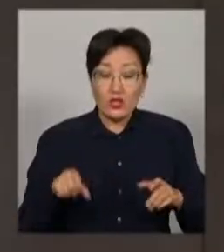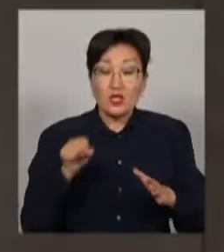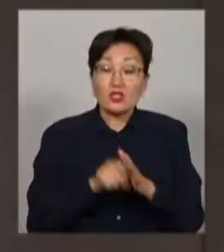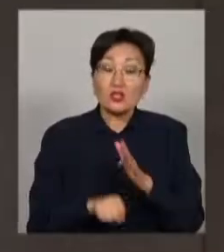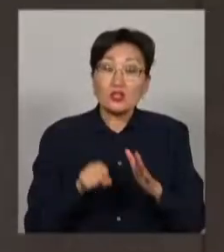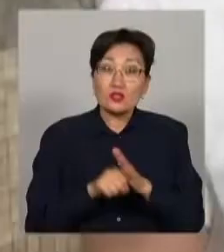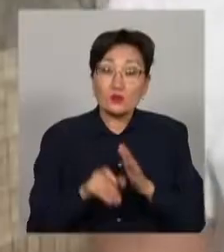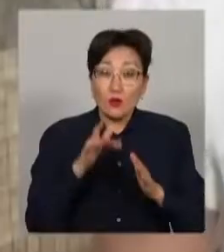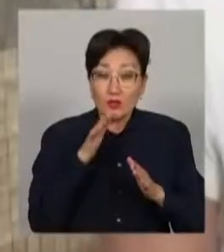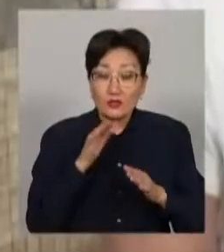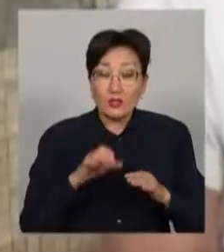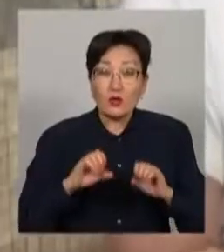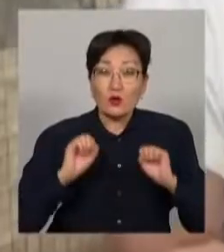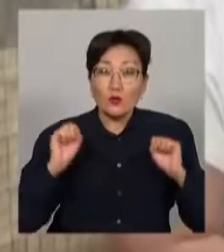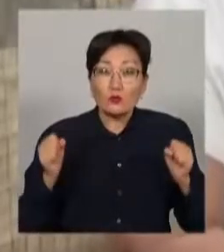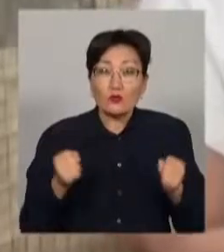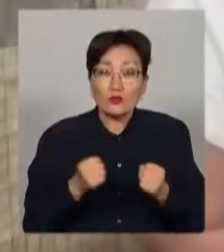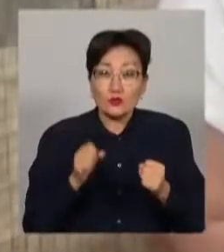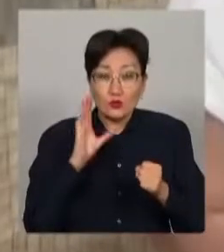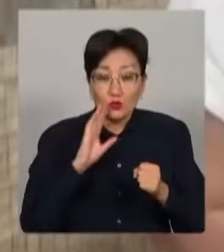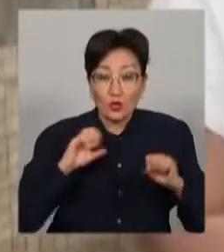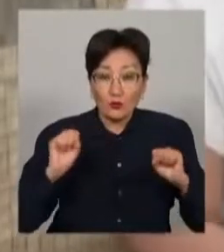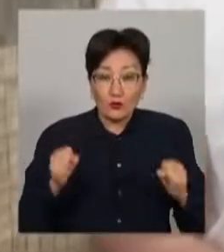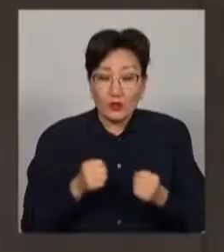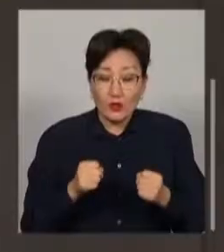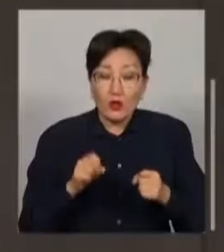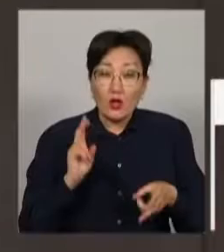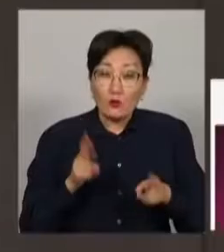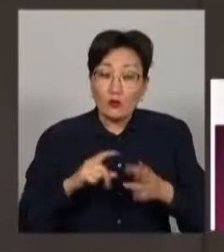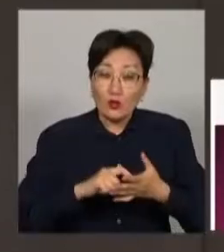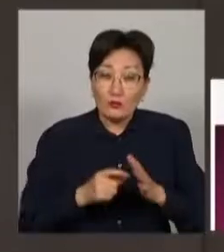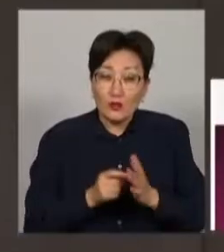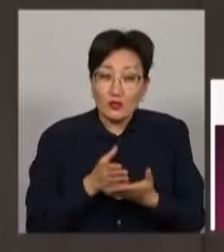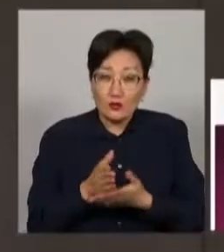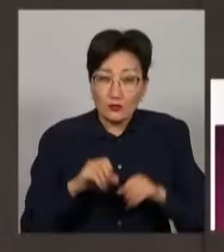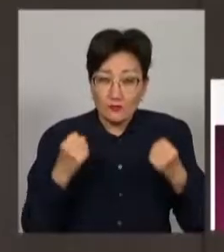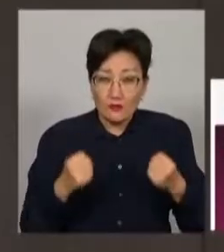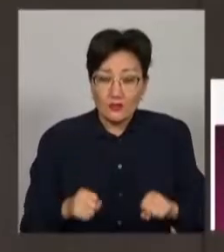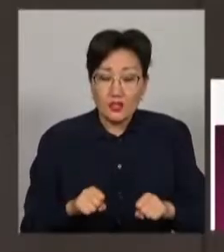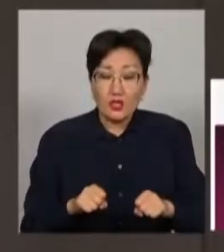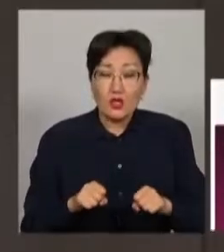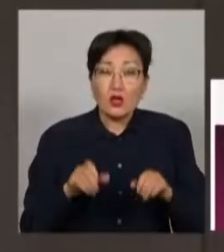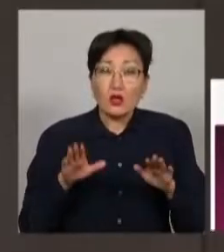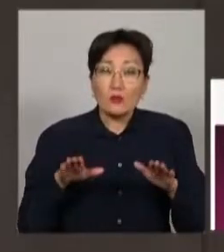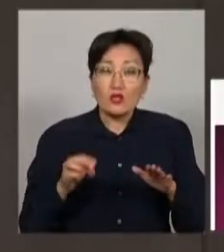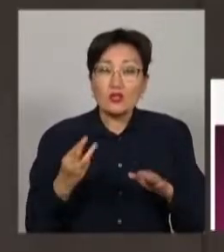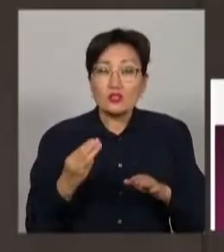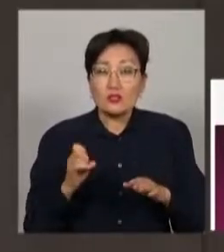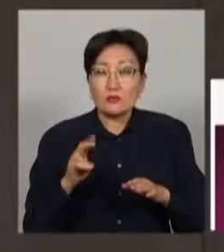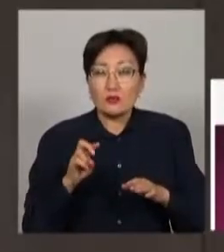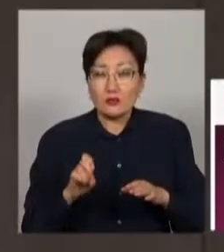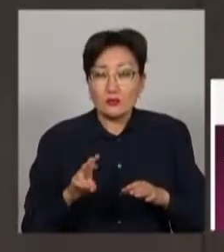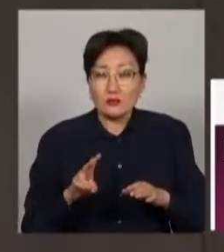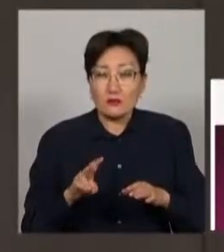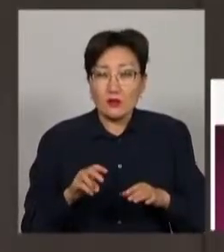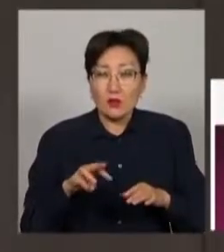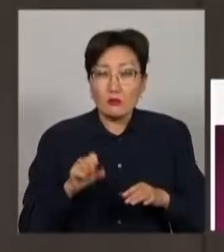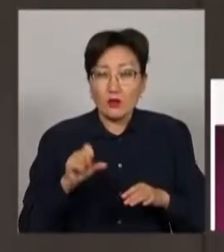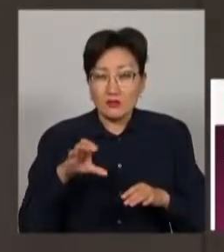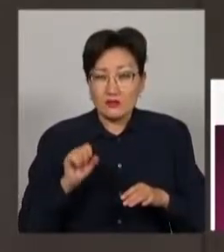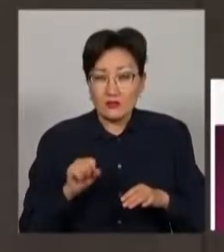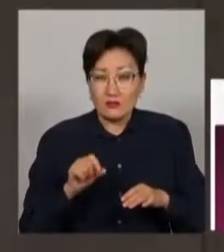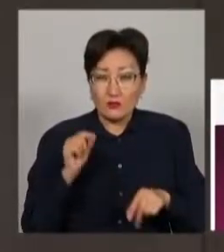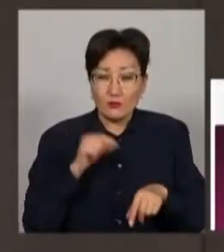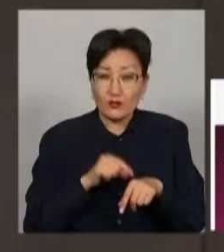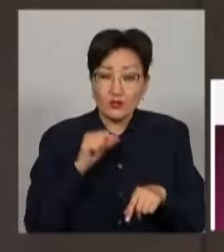суымда қатып қалады. Кухняға кіру мүмкін емес. Шыбындарды вообще мүмкін емес оны айту. Одан вообще біз құтыла алмаймыз да. Масадан.